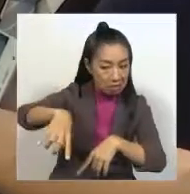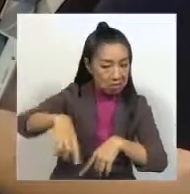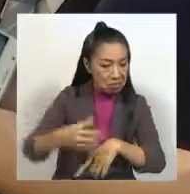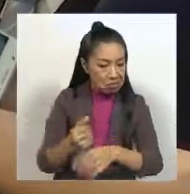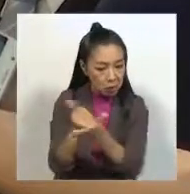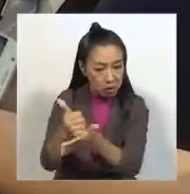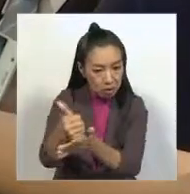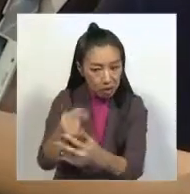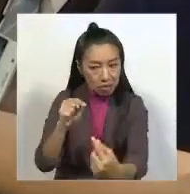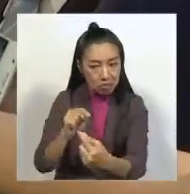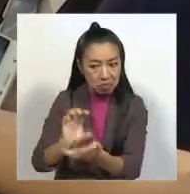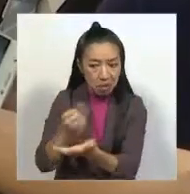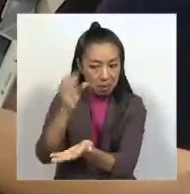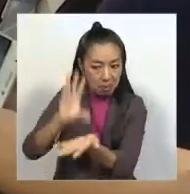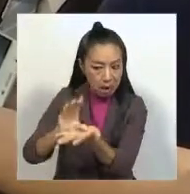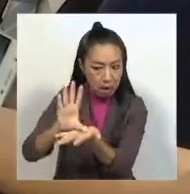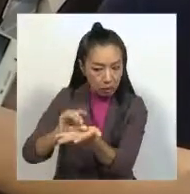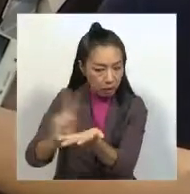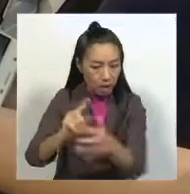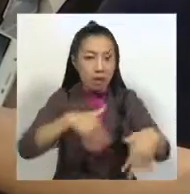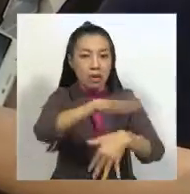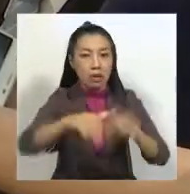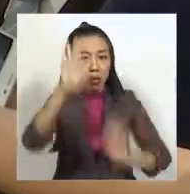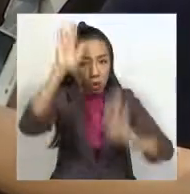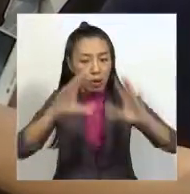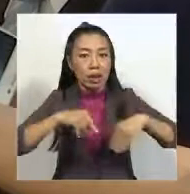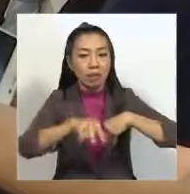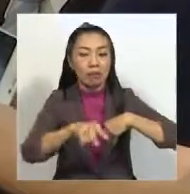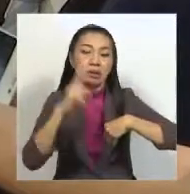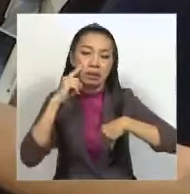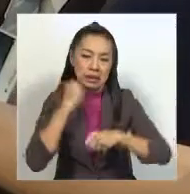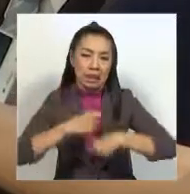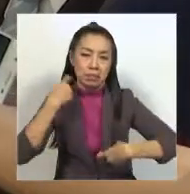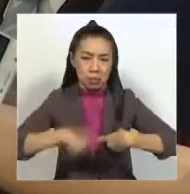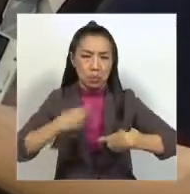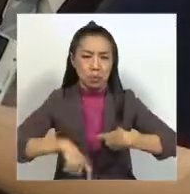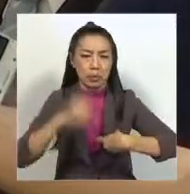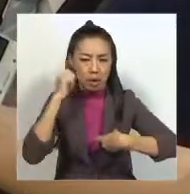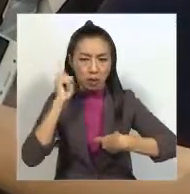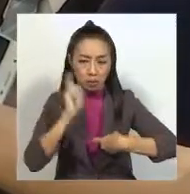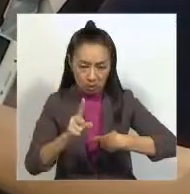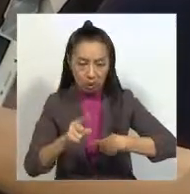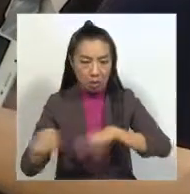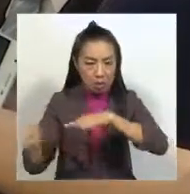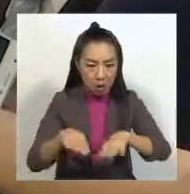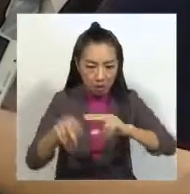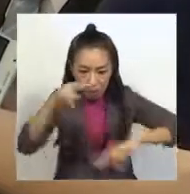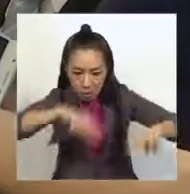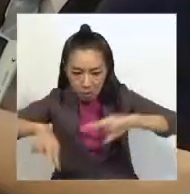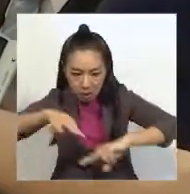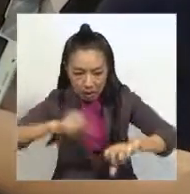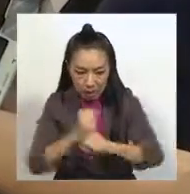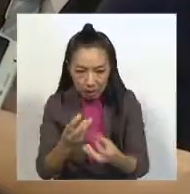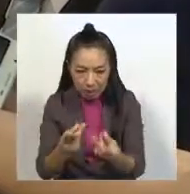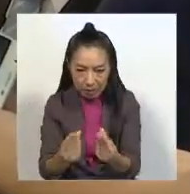ว่าโอเคเหมาะสมนะก็อย่างที่บอกนะมันยากต้องนับกันให้ดีนะต้องดูกันให้ดีแต่คน